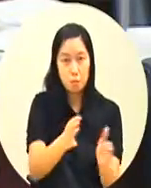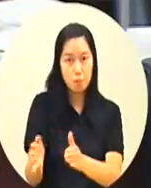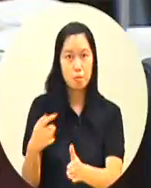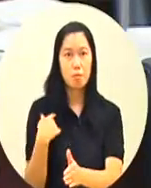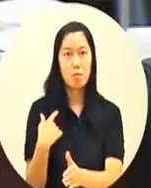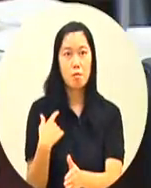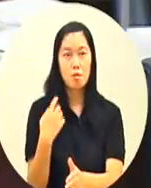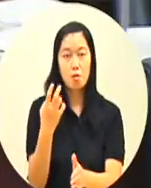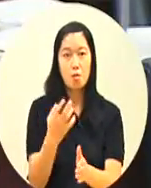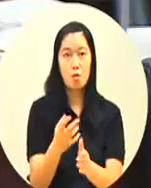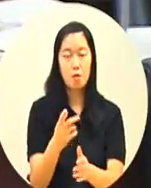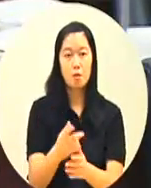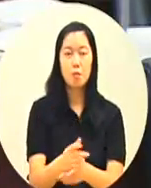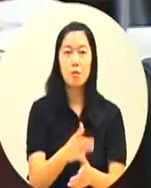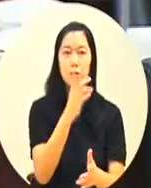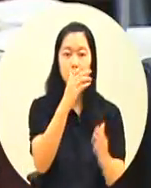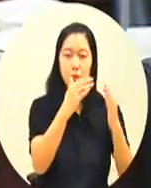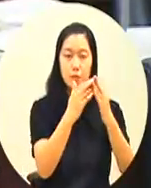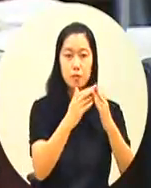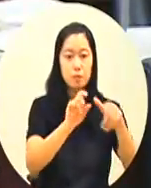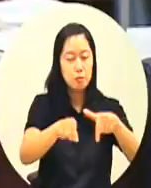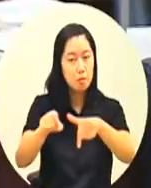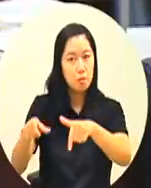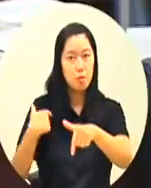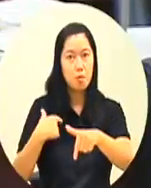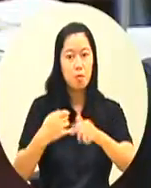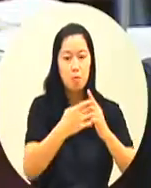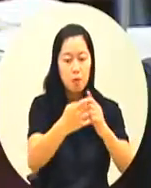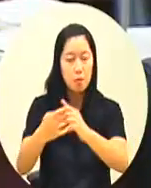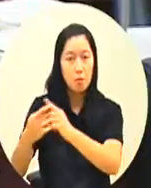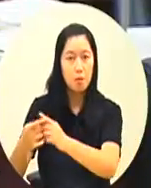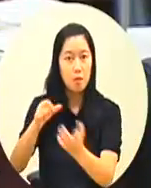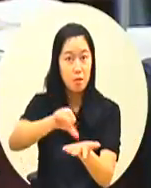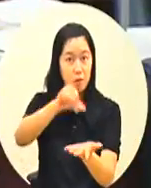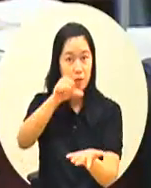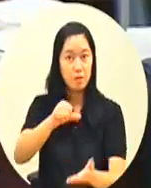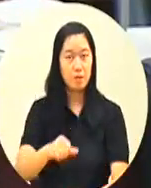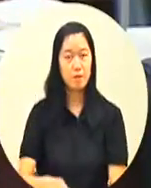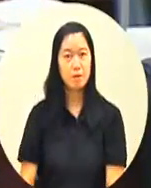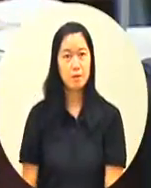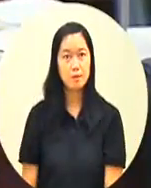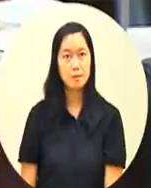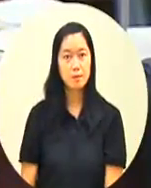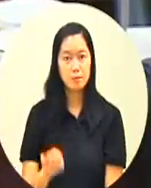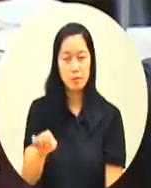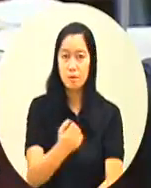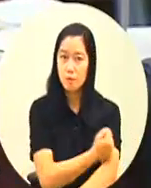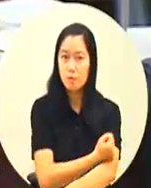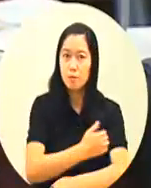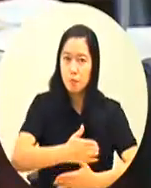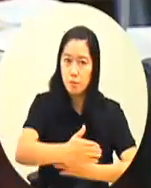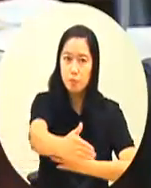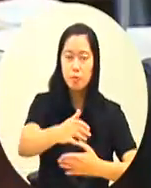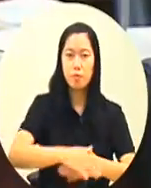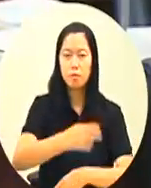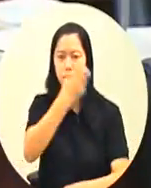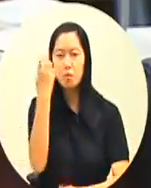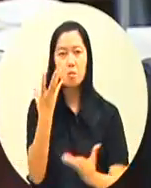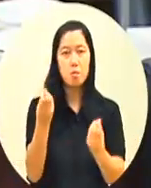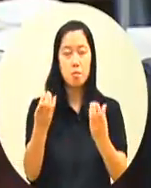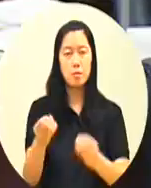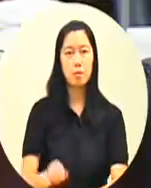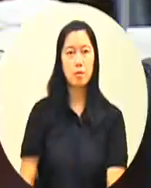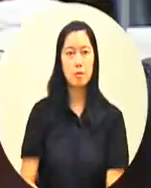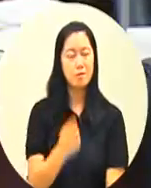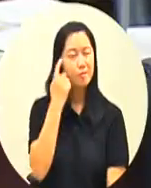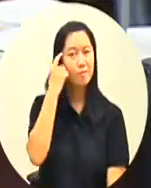的管理阶层，一家公司就要跑5趟以上。可是就是因为这些辛苦的过程，其实没有被看到，好像大家觉得说，现